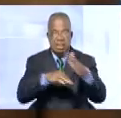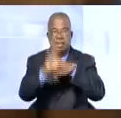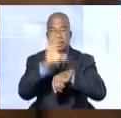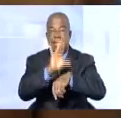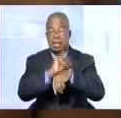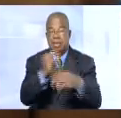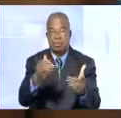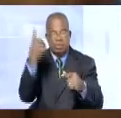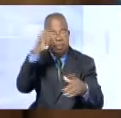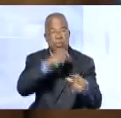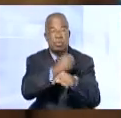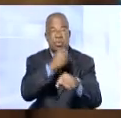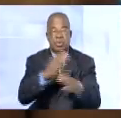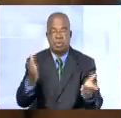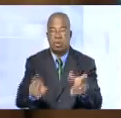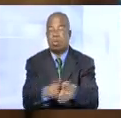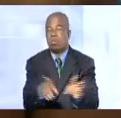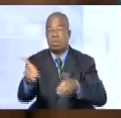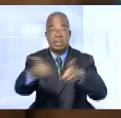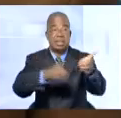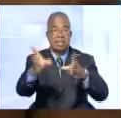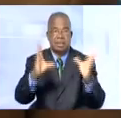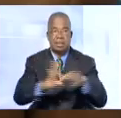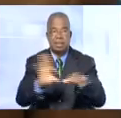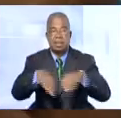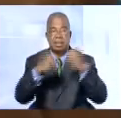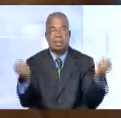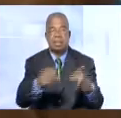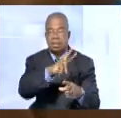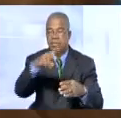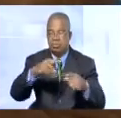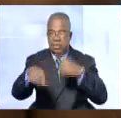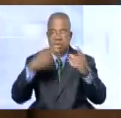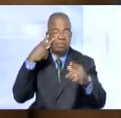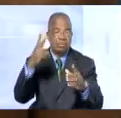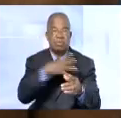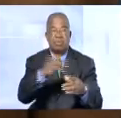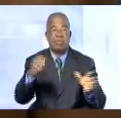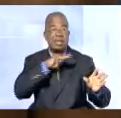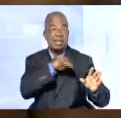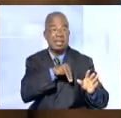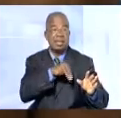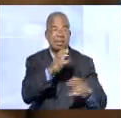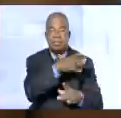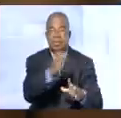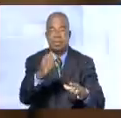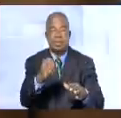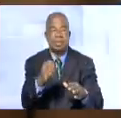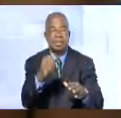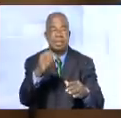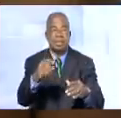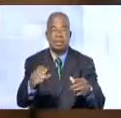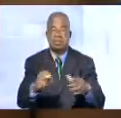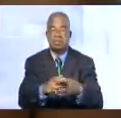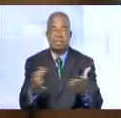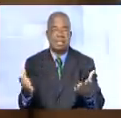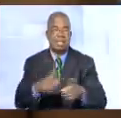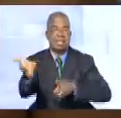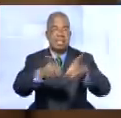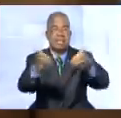différents secteurs. Et vous allez voir d'ailleurs que des missions d'hommes d'affaires